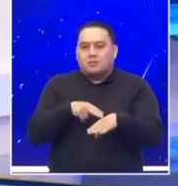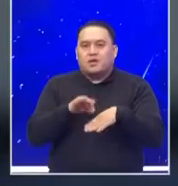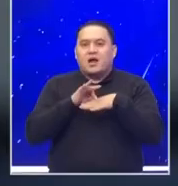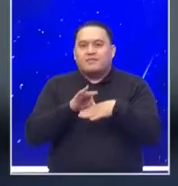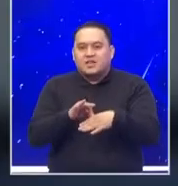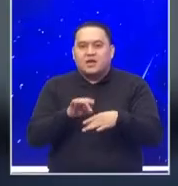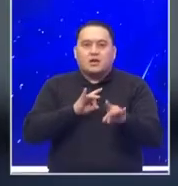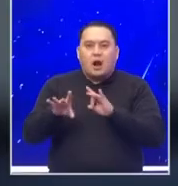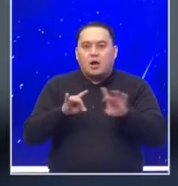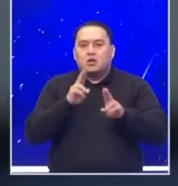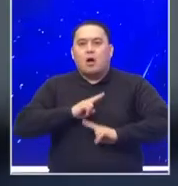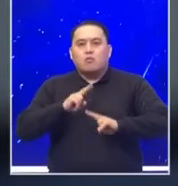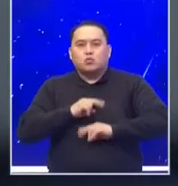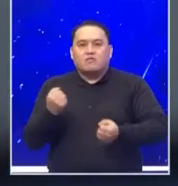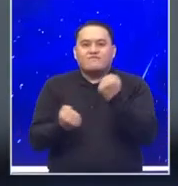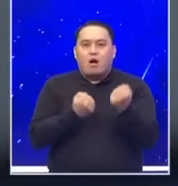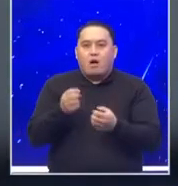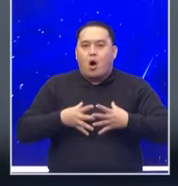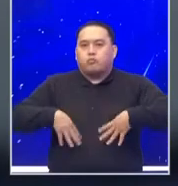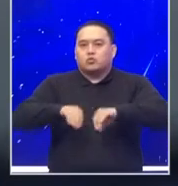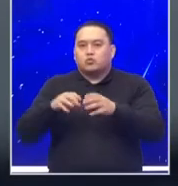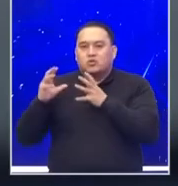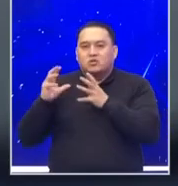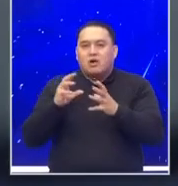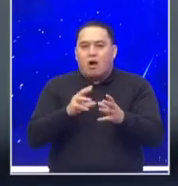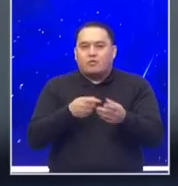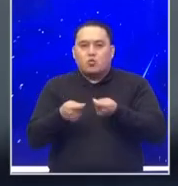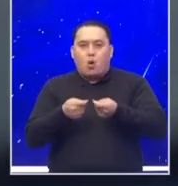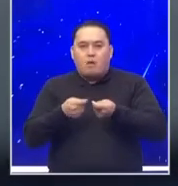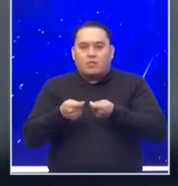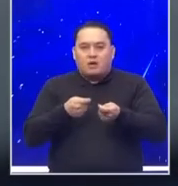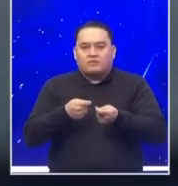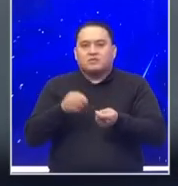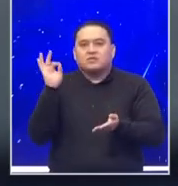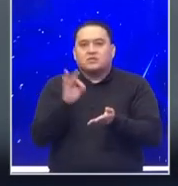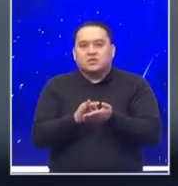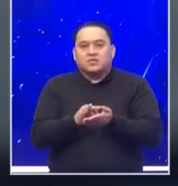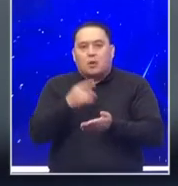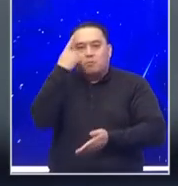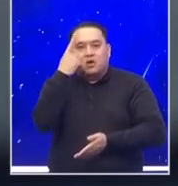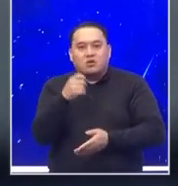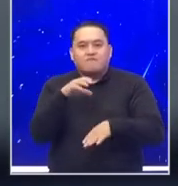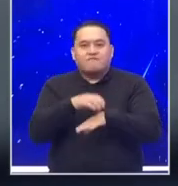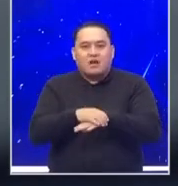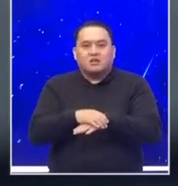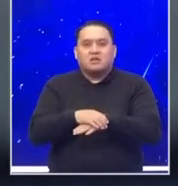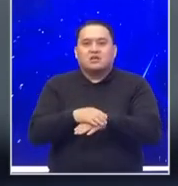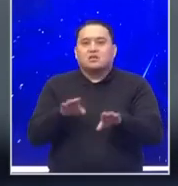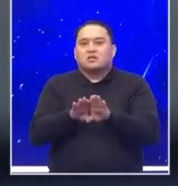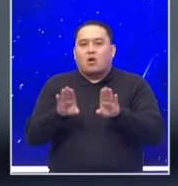провели разъяснительную работу с водителями общественного транспорта и руководством автопарка в целях предупреждения фактах несоблюдения